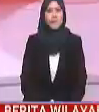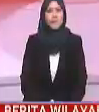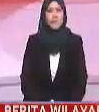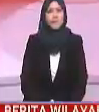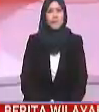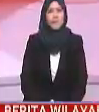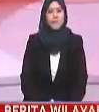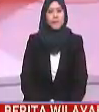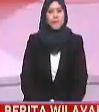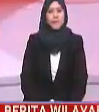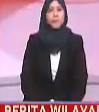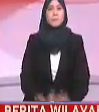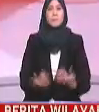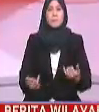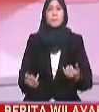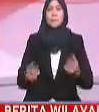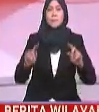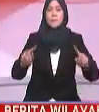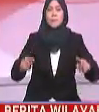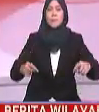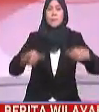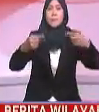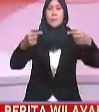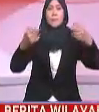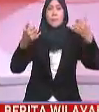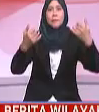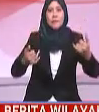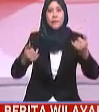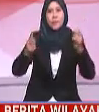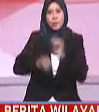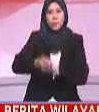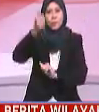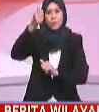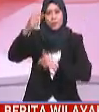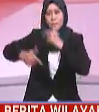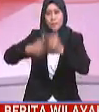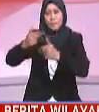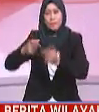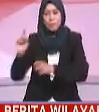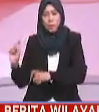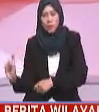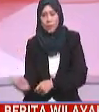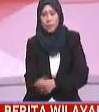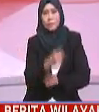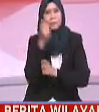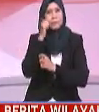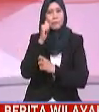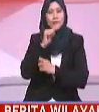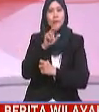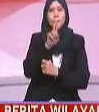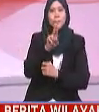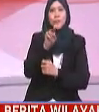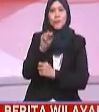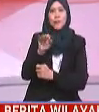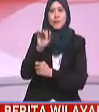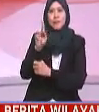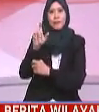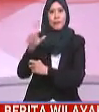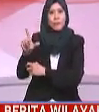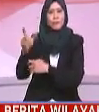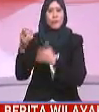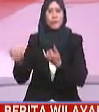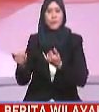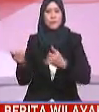Sementara itu, dalam satu lagi aksi separuh akhir pertama menyaksikan juara Liga Hoki Wanita Malaysia Uni KL Ladies berpesta